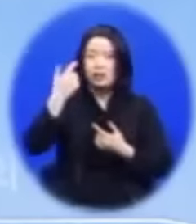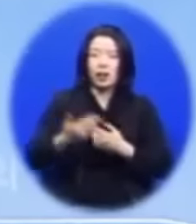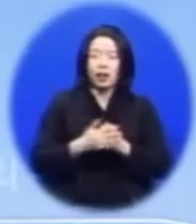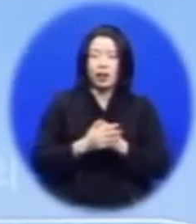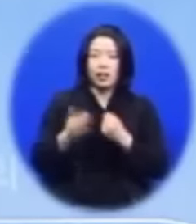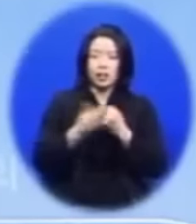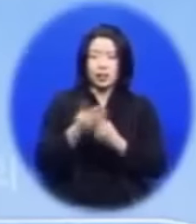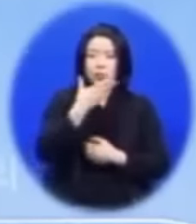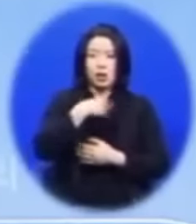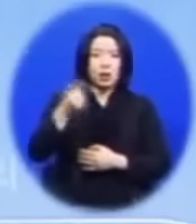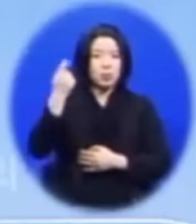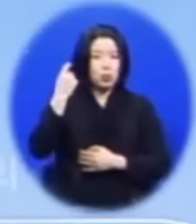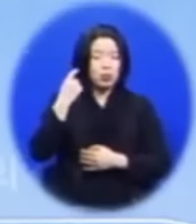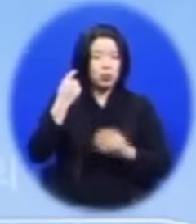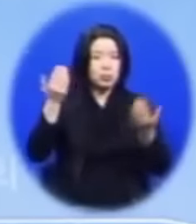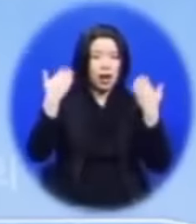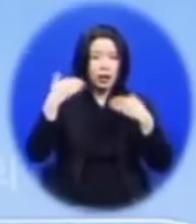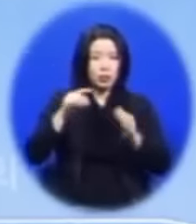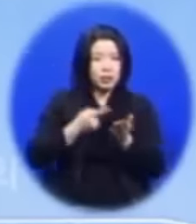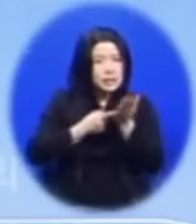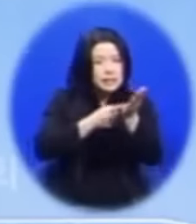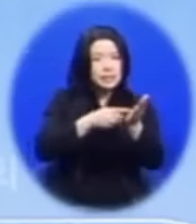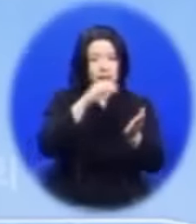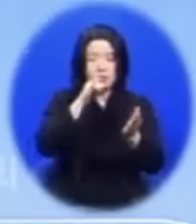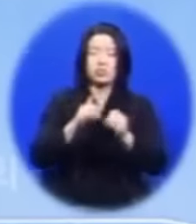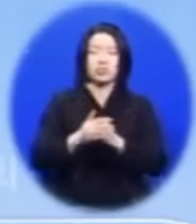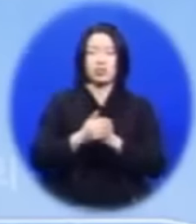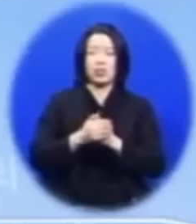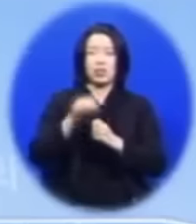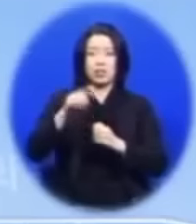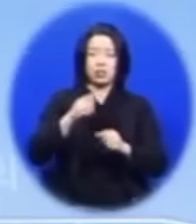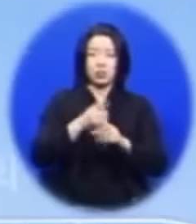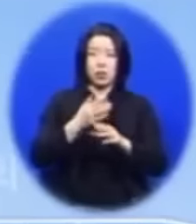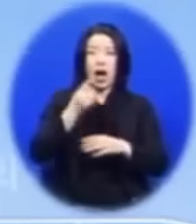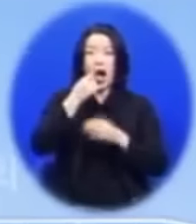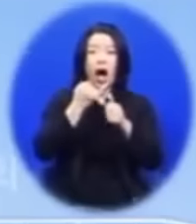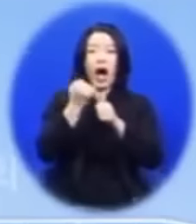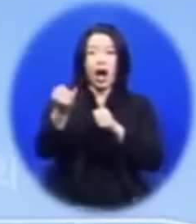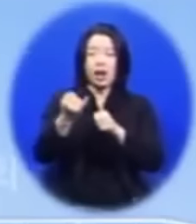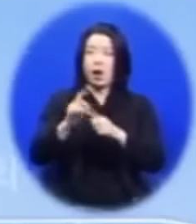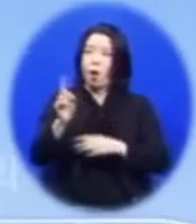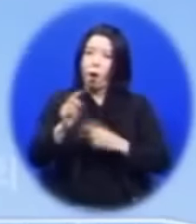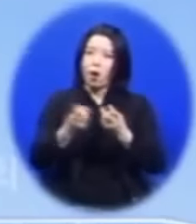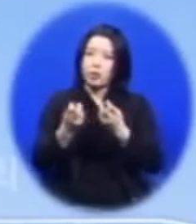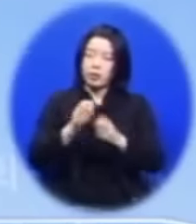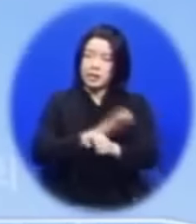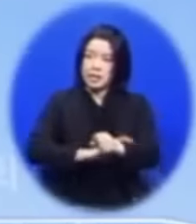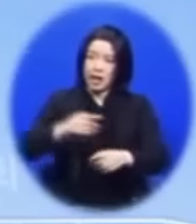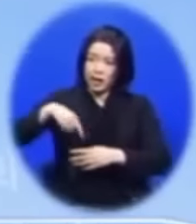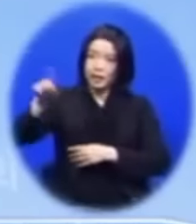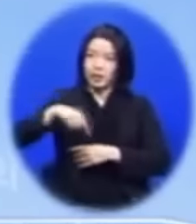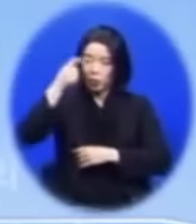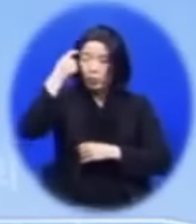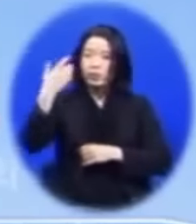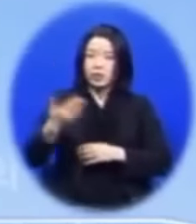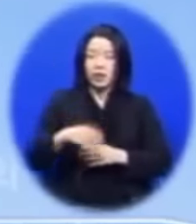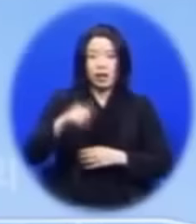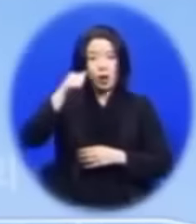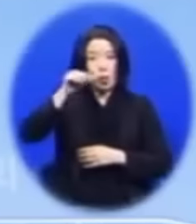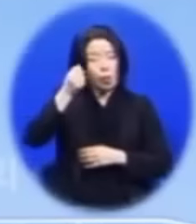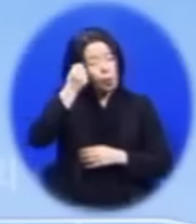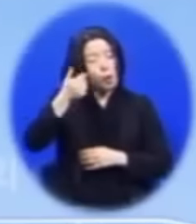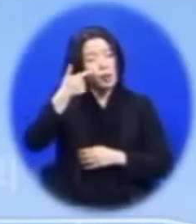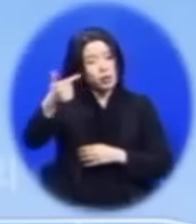복음학교 가겠다고 신청을 했습니다 그리고는 아내에게 물었어요 어떻게 하면 잘 갔다 오는 거냐 오박 6일 동안